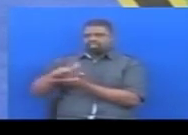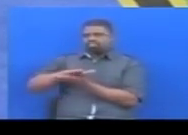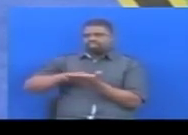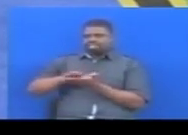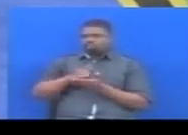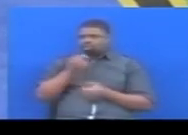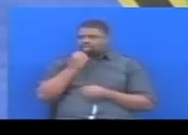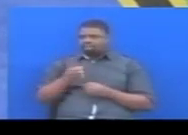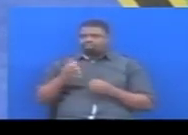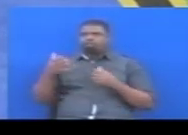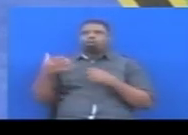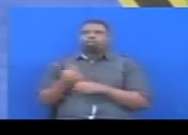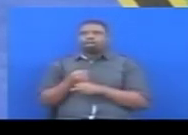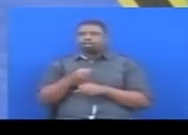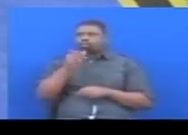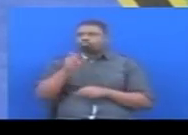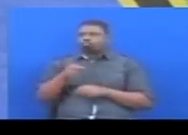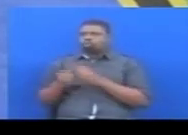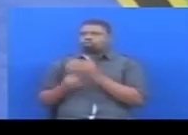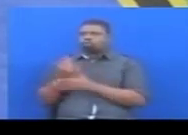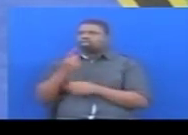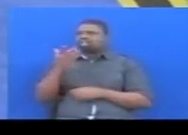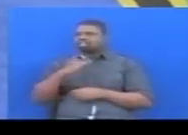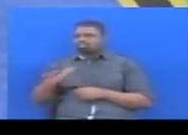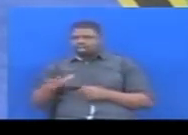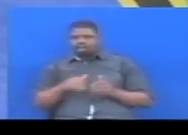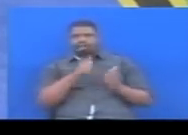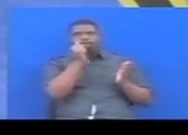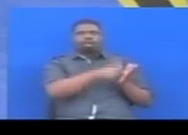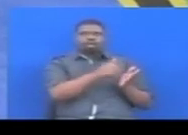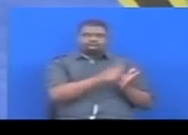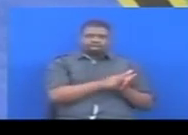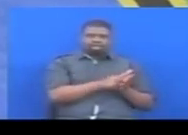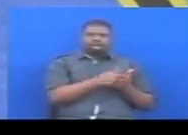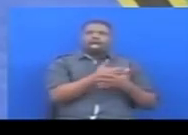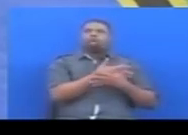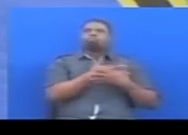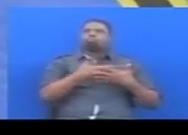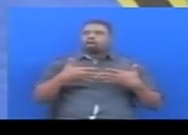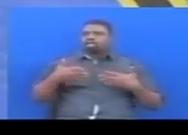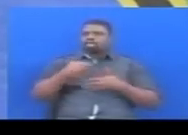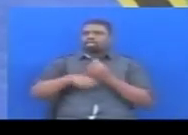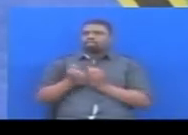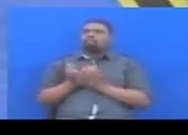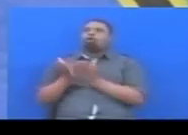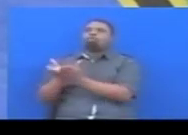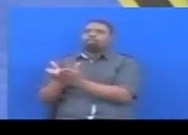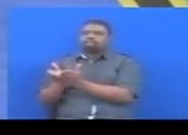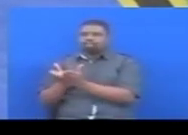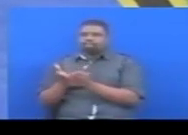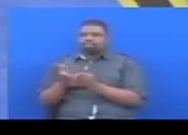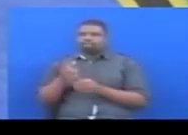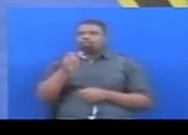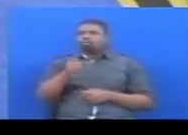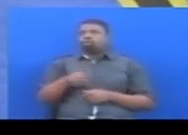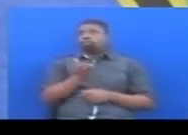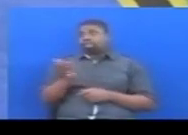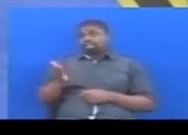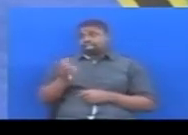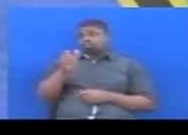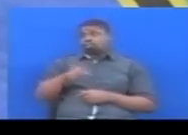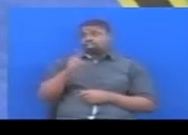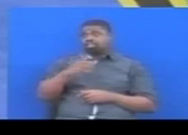taarifa tunazopata kama mtu anatoka Zanzibar au bara ni anwani kwenye maombi. Kwa hiyo wengine ni